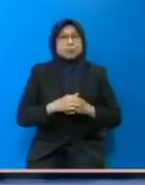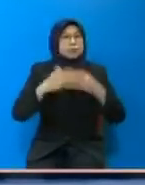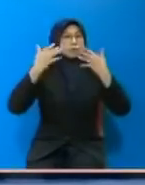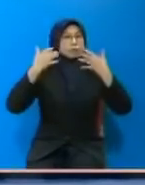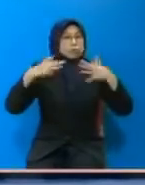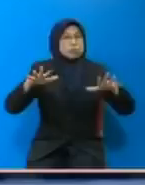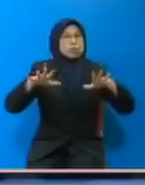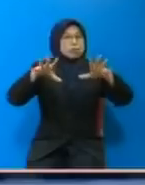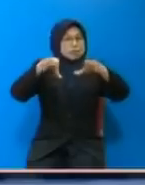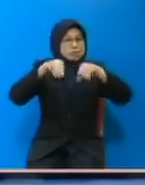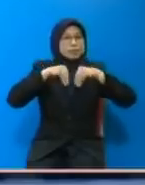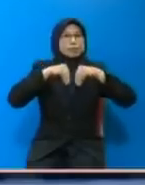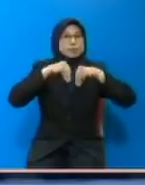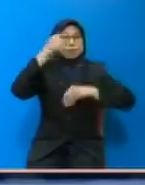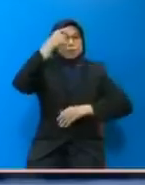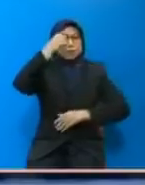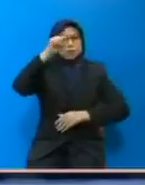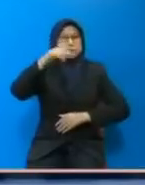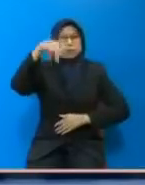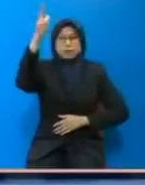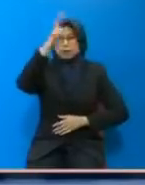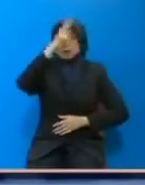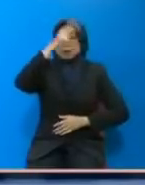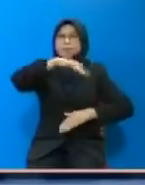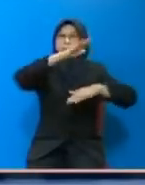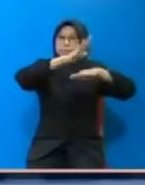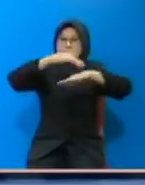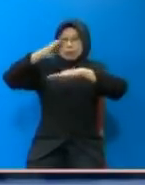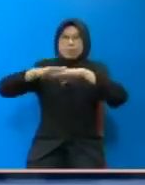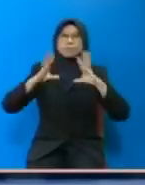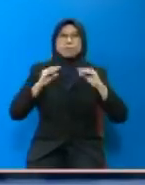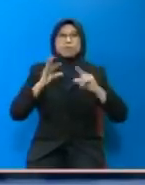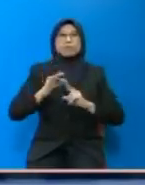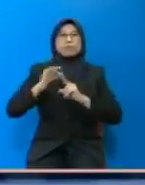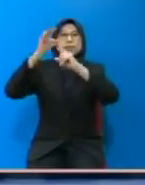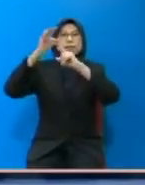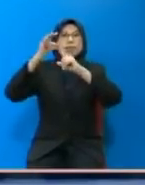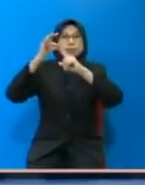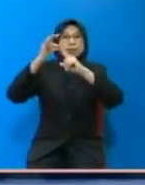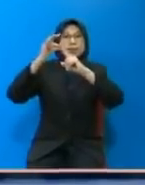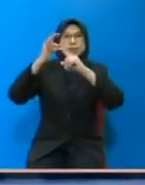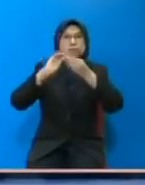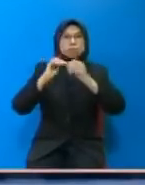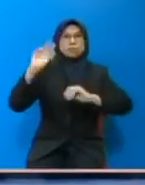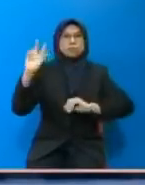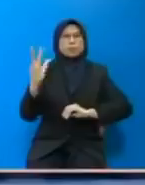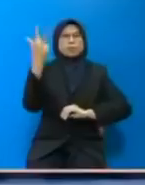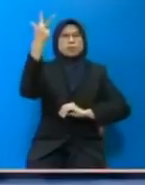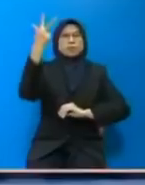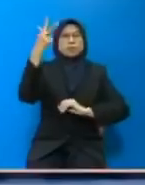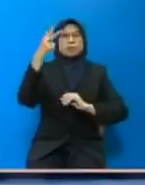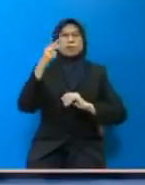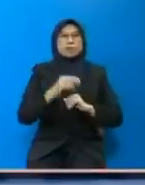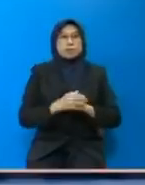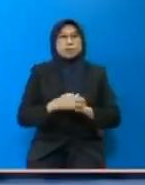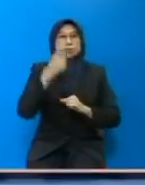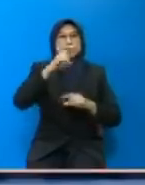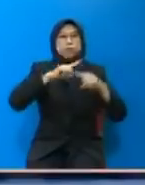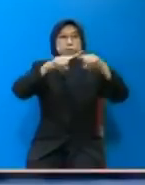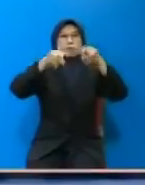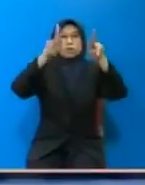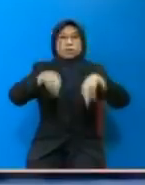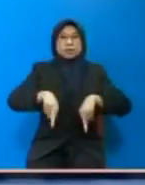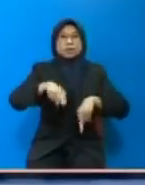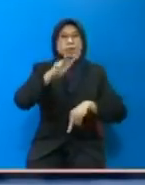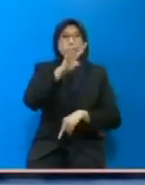telah perkenan untuk kerajaan memanggil mesyuarat khas penggal ketiga Parlimen ke-14 bagi Dewan Rakyat yang